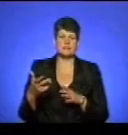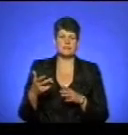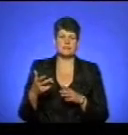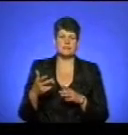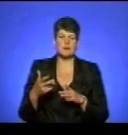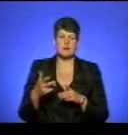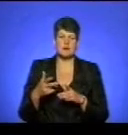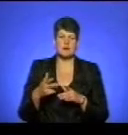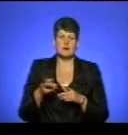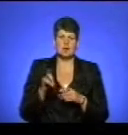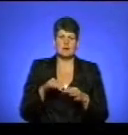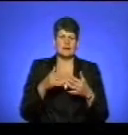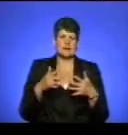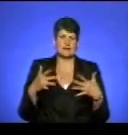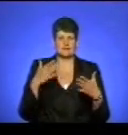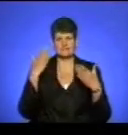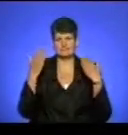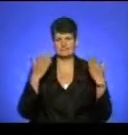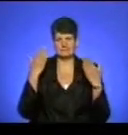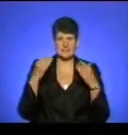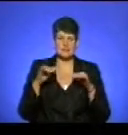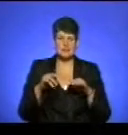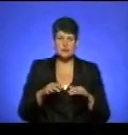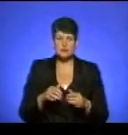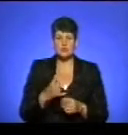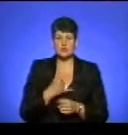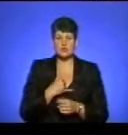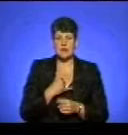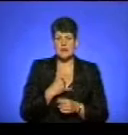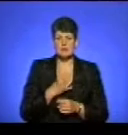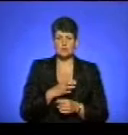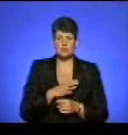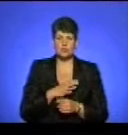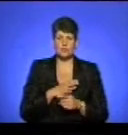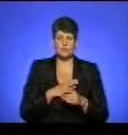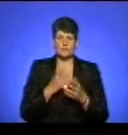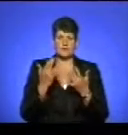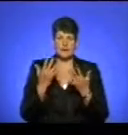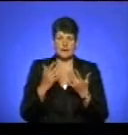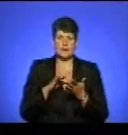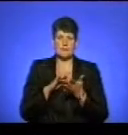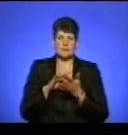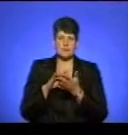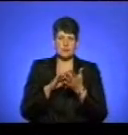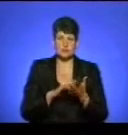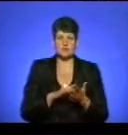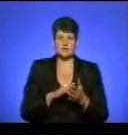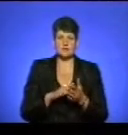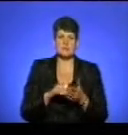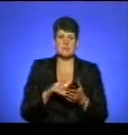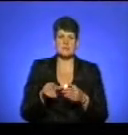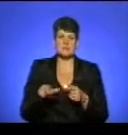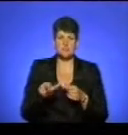такого дозвіллєвого характеру. В нас був цикл мандрівок туристичними стежками